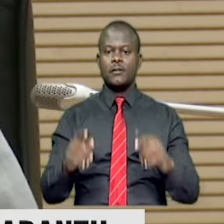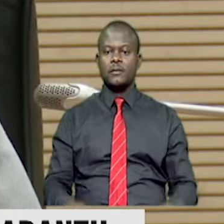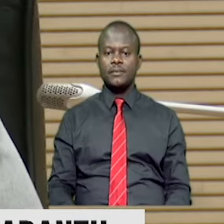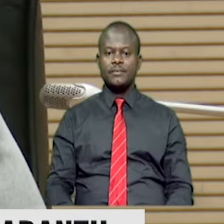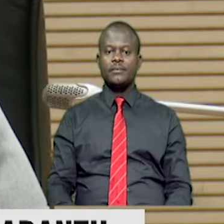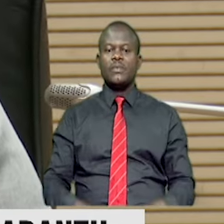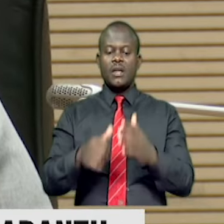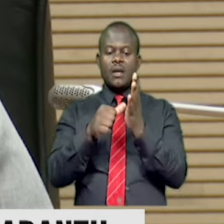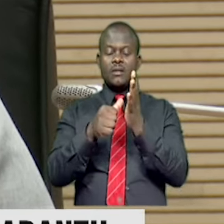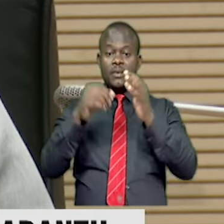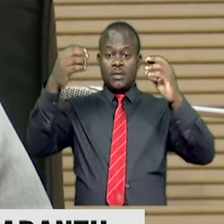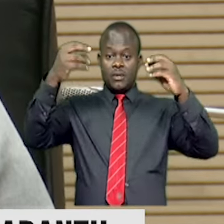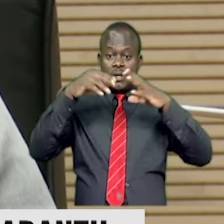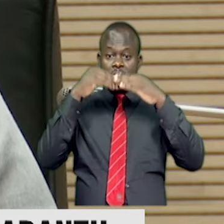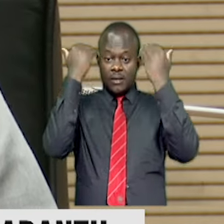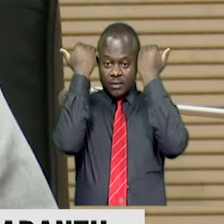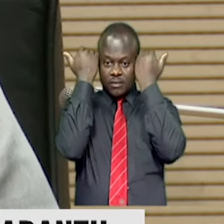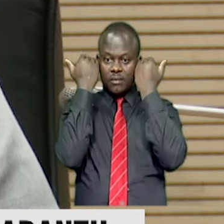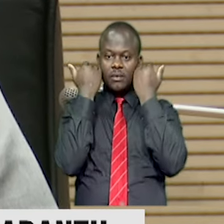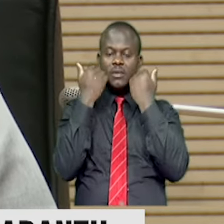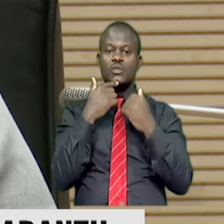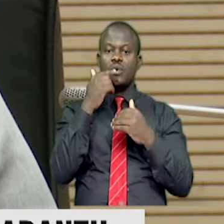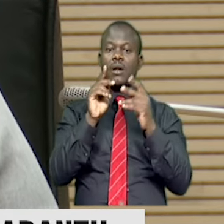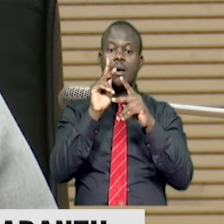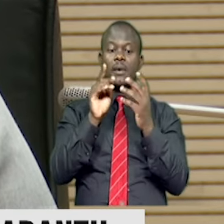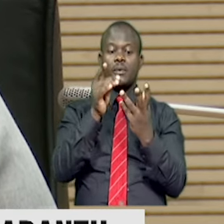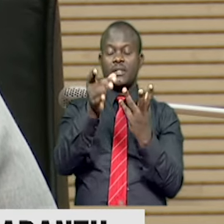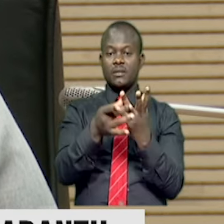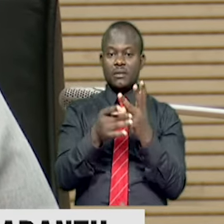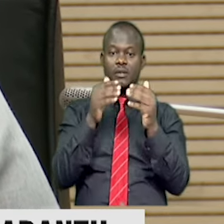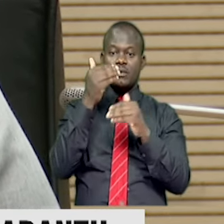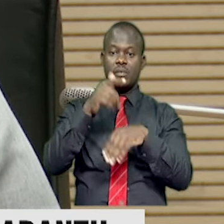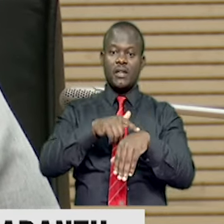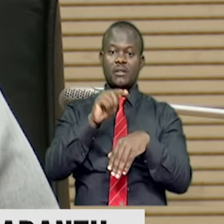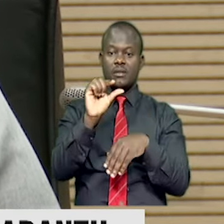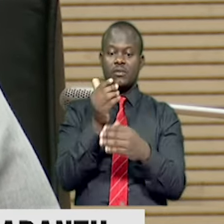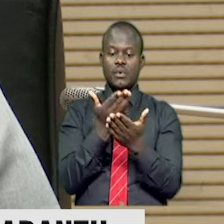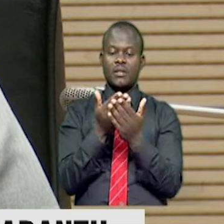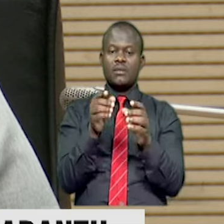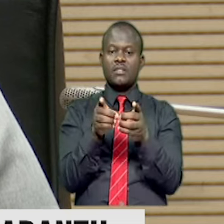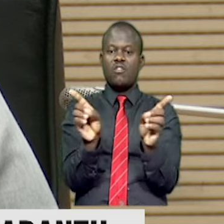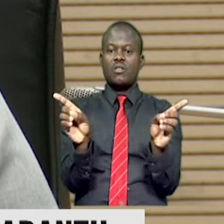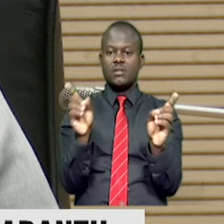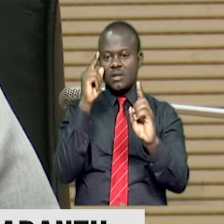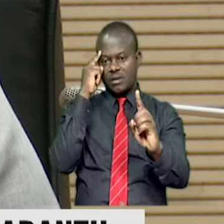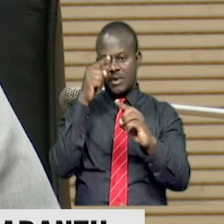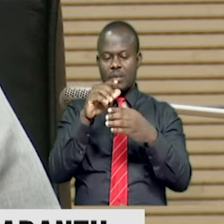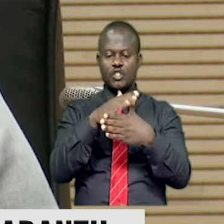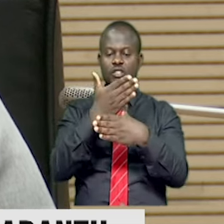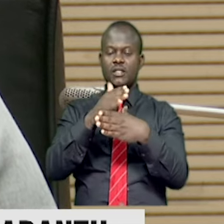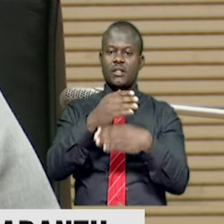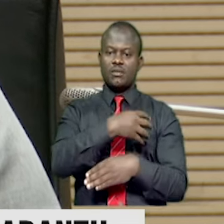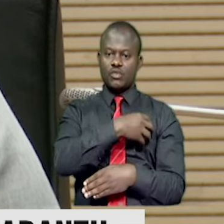Hari ikibazo cyagaragaye mu nkiko cy'uko hari abashyingirwa nyuma y'igihe gito bagasaba ubutane bagamije kugabana